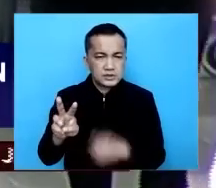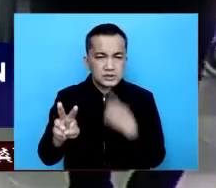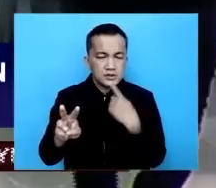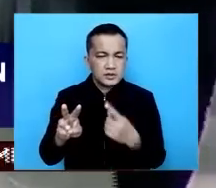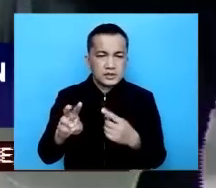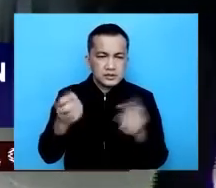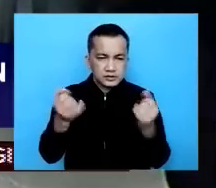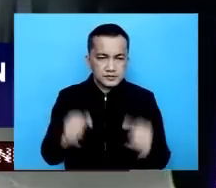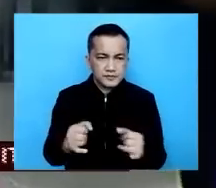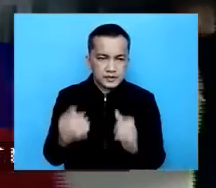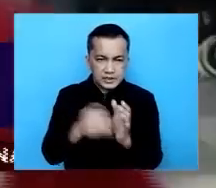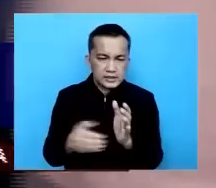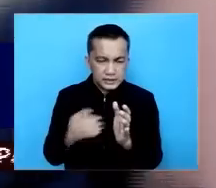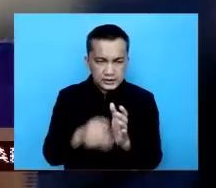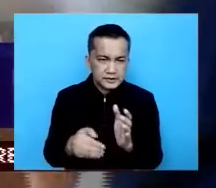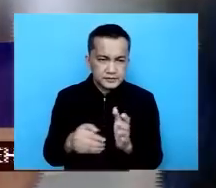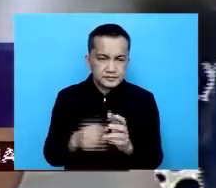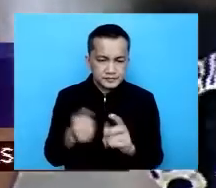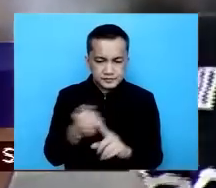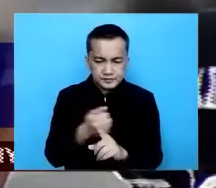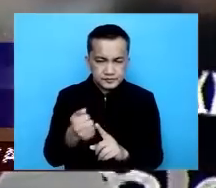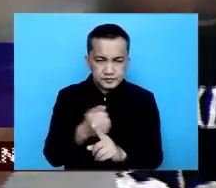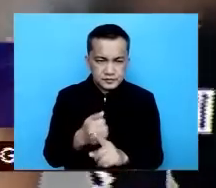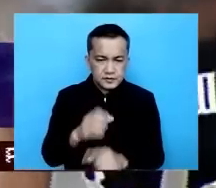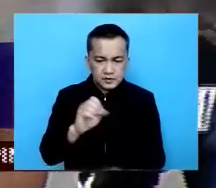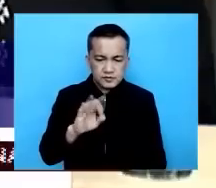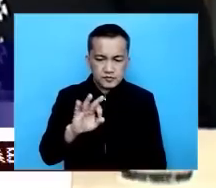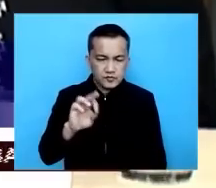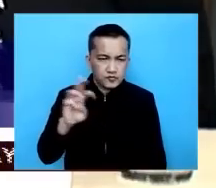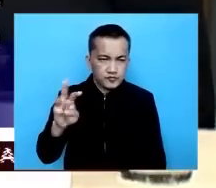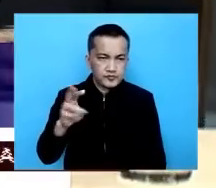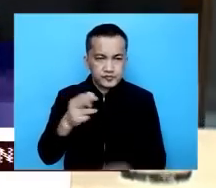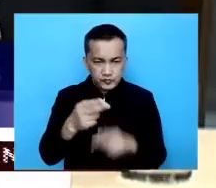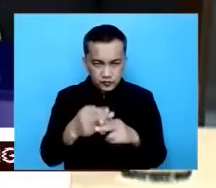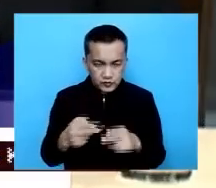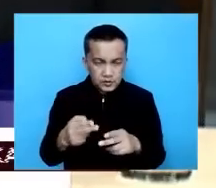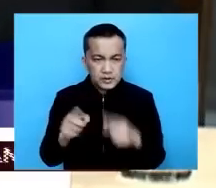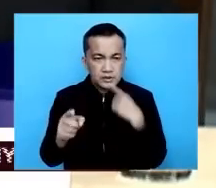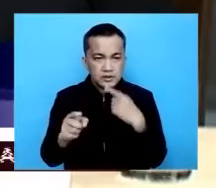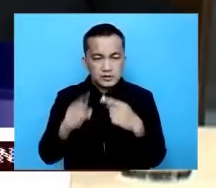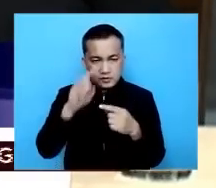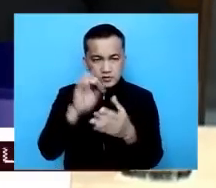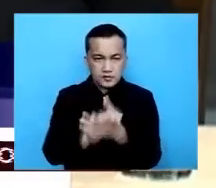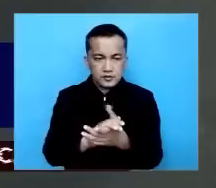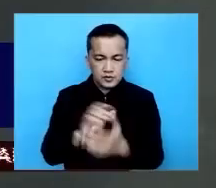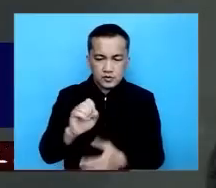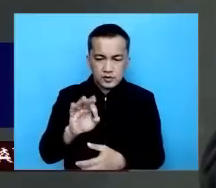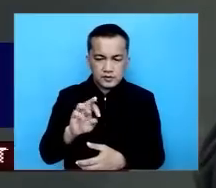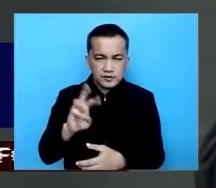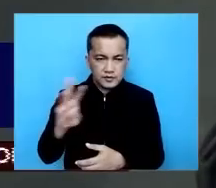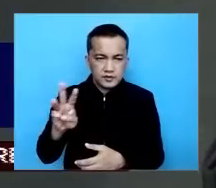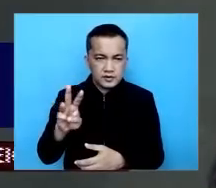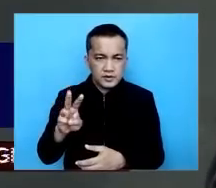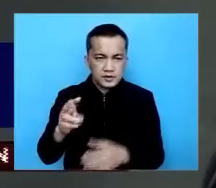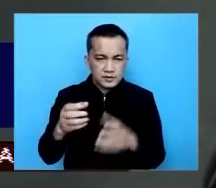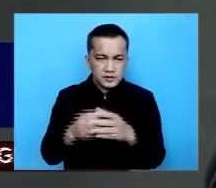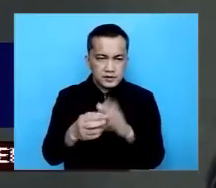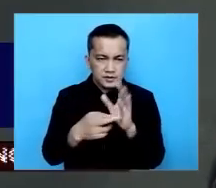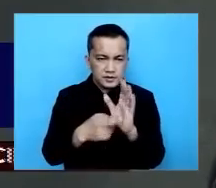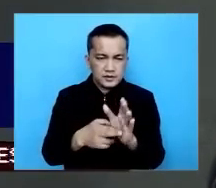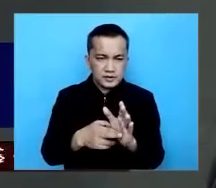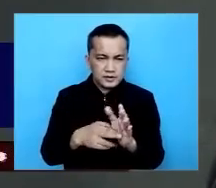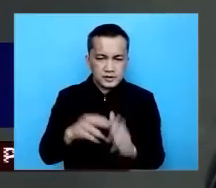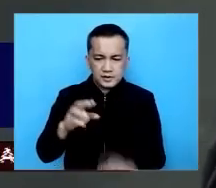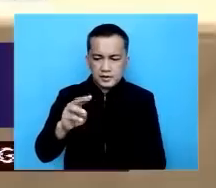sa sunod-sunod na insidente ng pag-aabuso sa mga OFW sa Kuwait, naniniwala si OFW Party List Representative Marisa Del